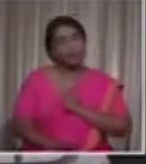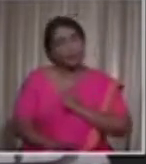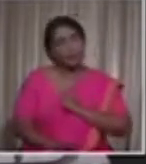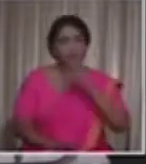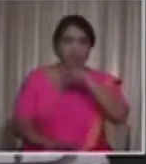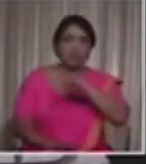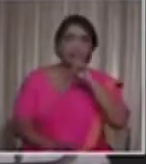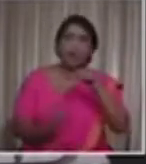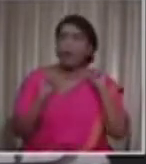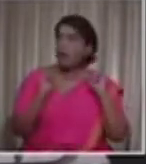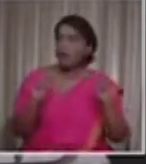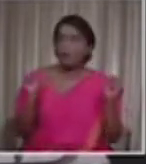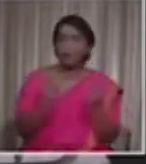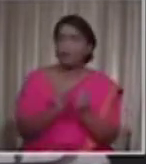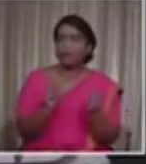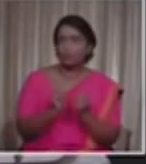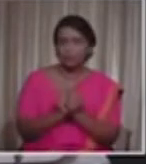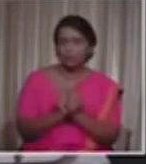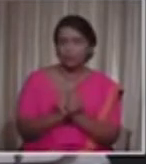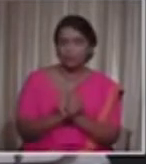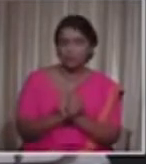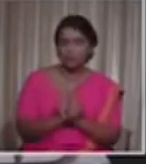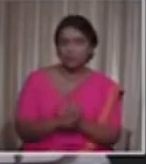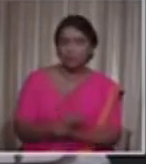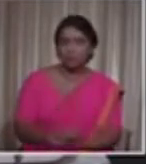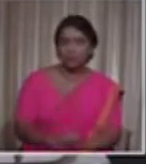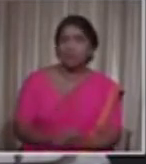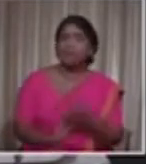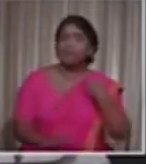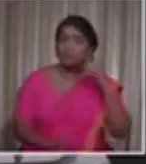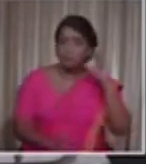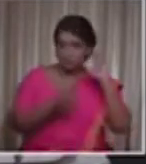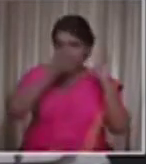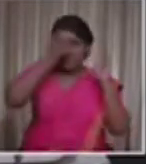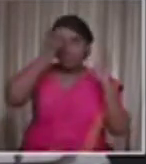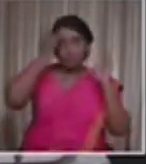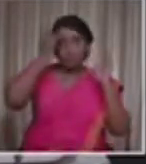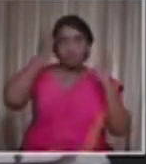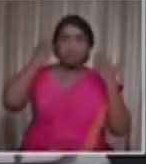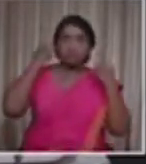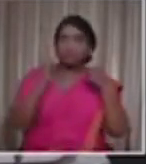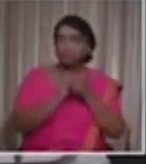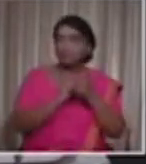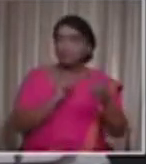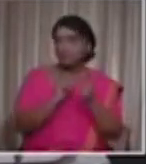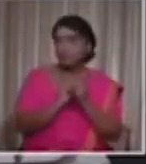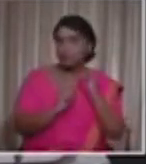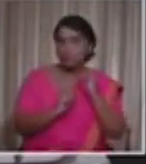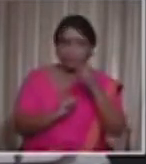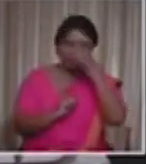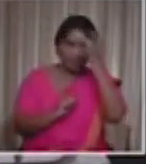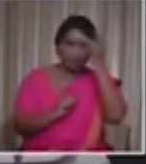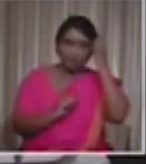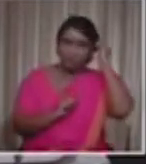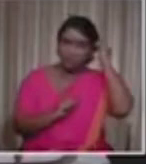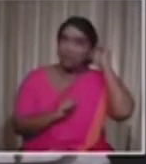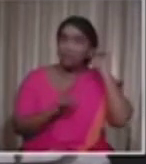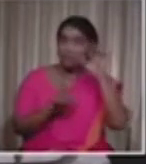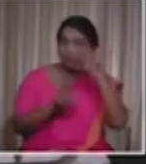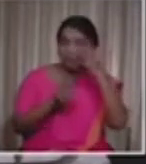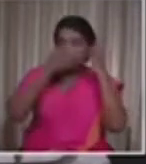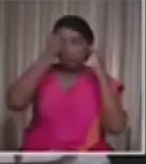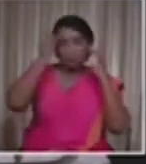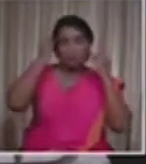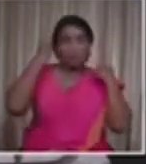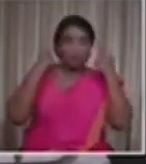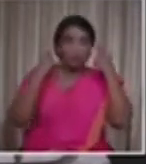කියන්න කොහොමද මේ කරන්න කියලා. විශේෂයෙන්ම අපි මොකද්ද මේ ගැන කරන්නේ මතක තියාගන්න. අපේ